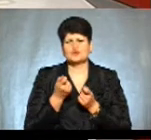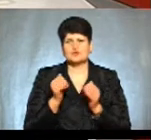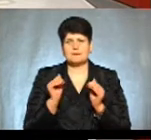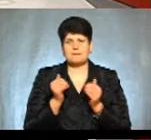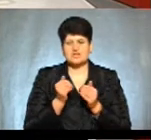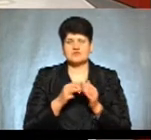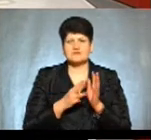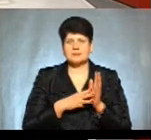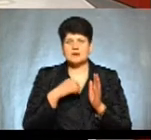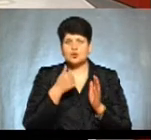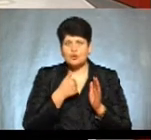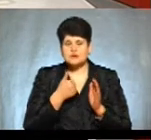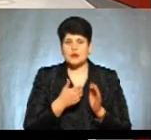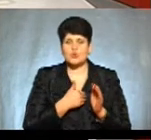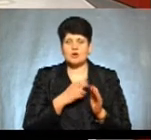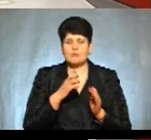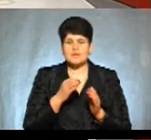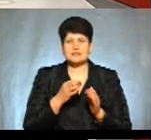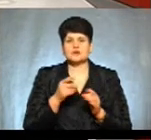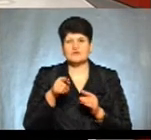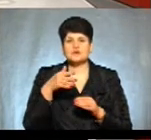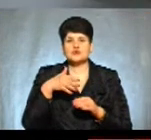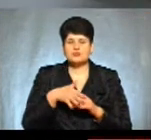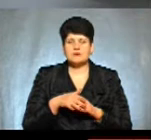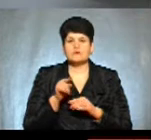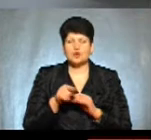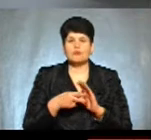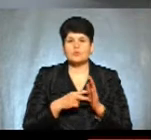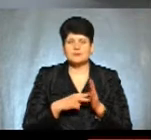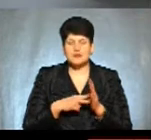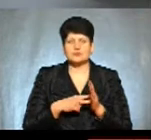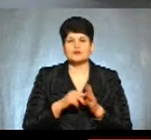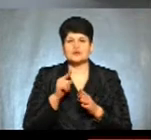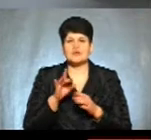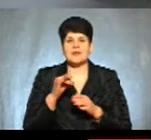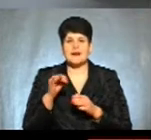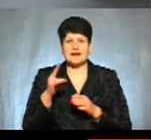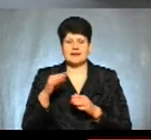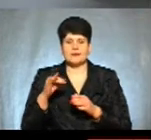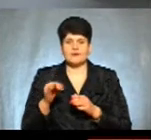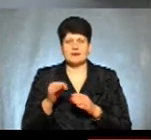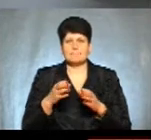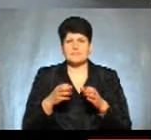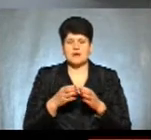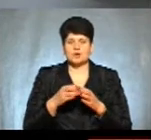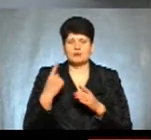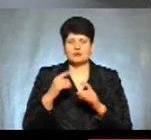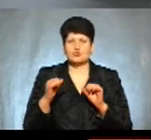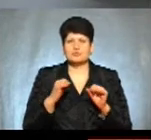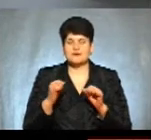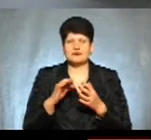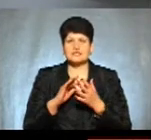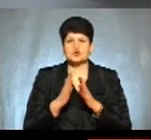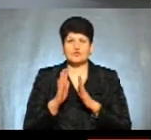чуть-чуть менше 18-му році, але я хотів, щоб ви зрозуміли в тому плані, що власне ті рейдові бригади обласного управління і